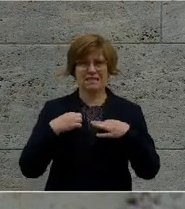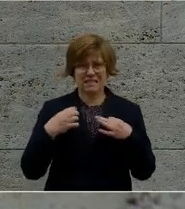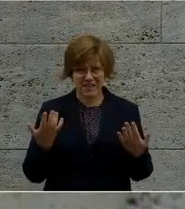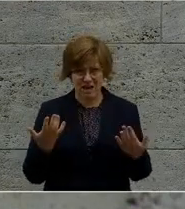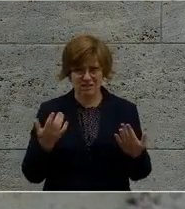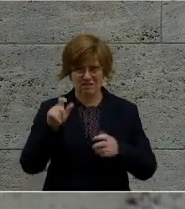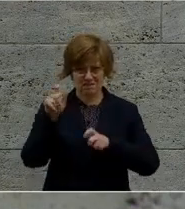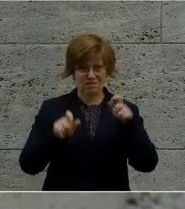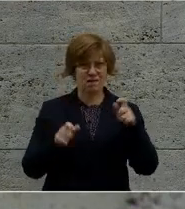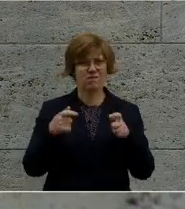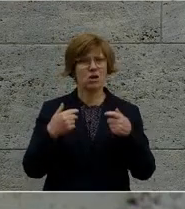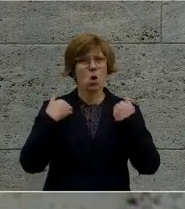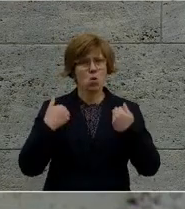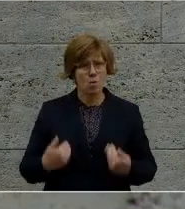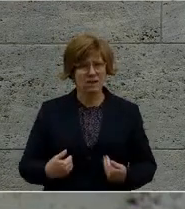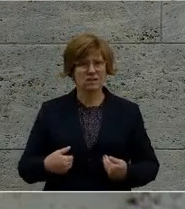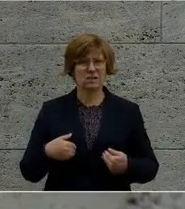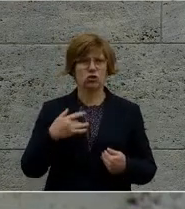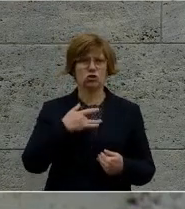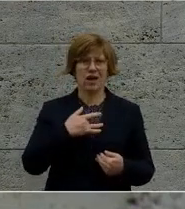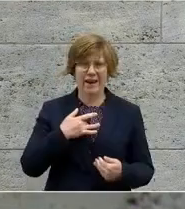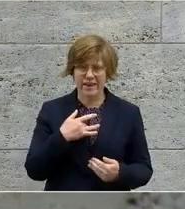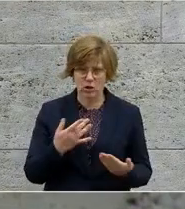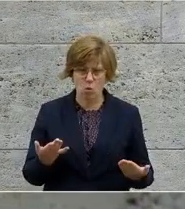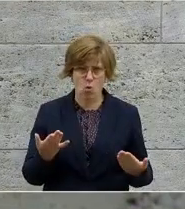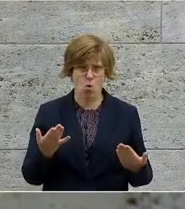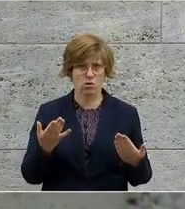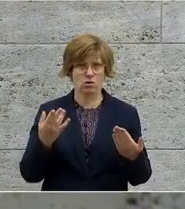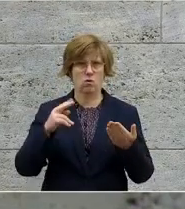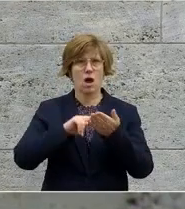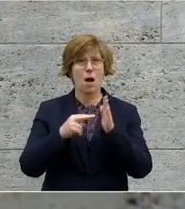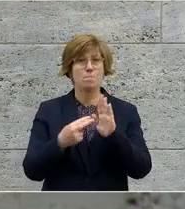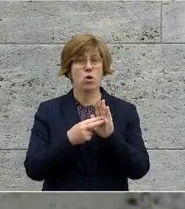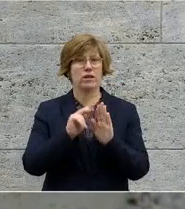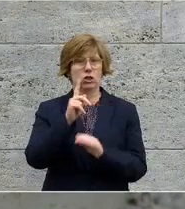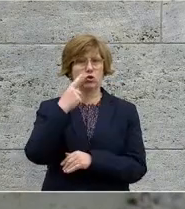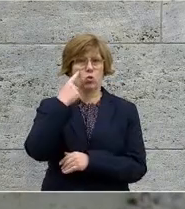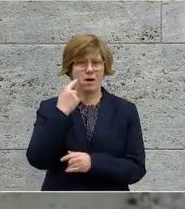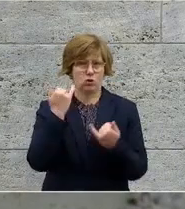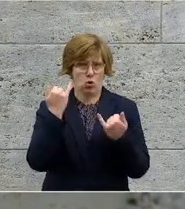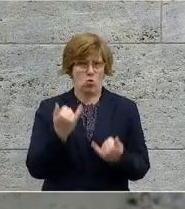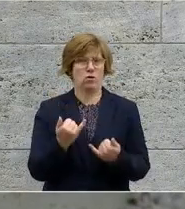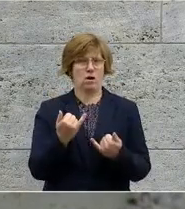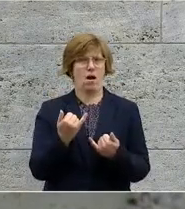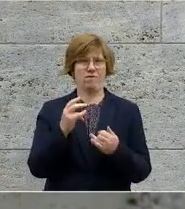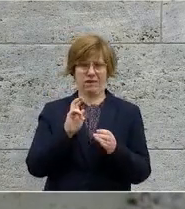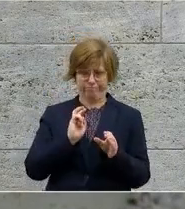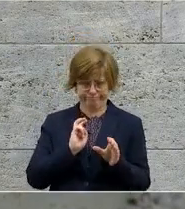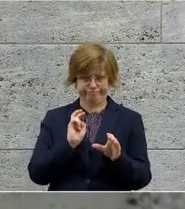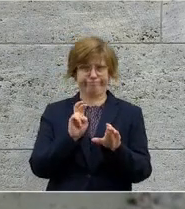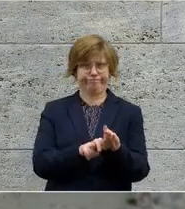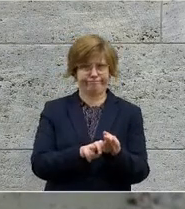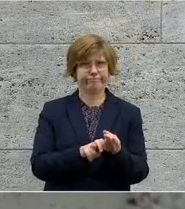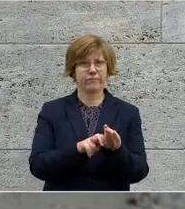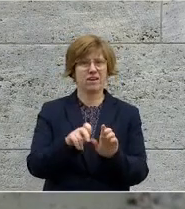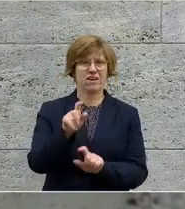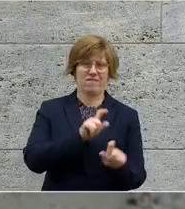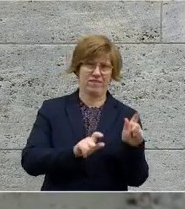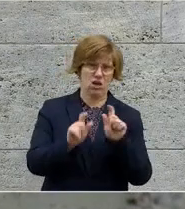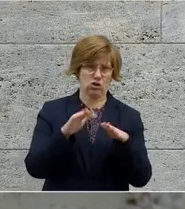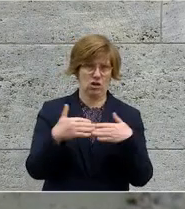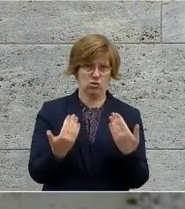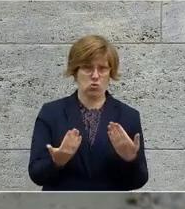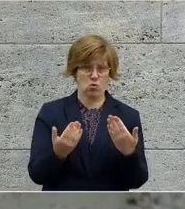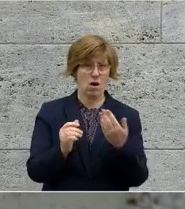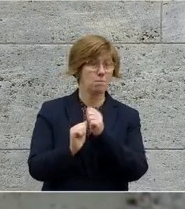Zivilisten, die aus humanistischen, religiösen oder politischen Überzeugungen den Weg in den Widerstand fanden und